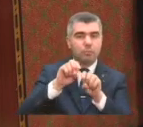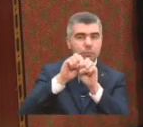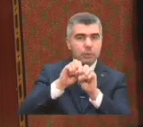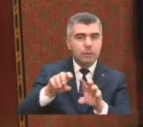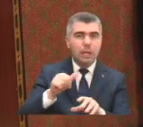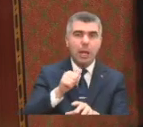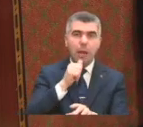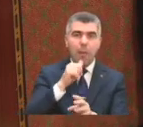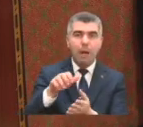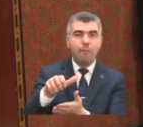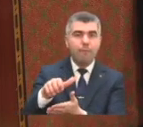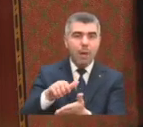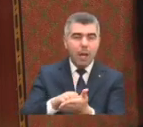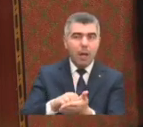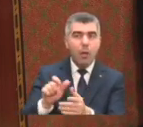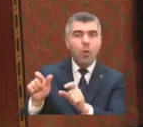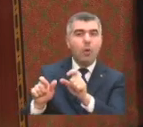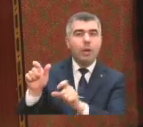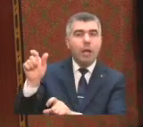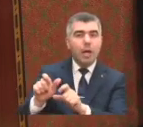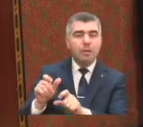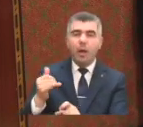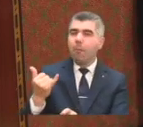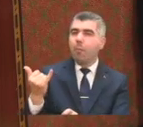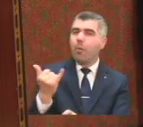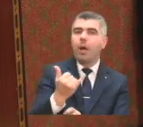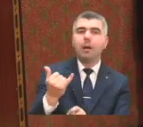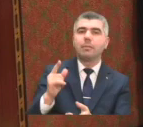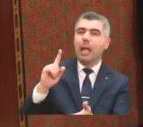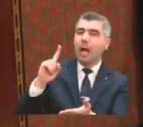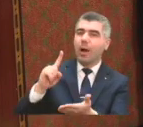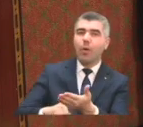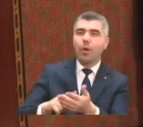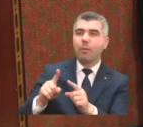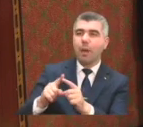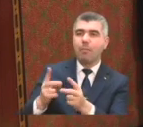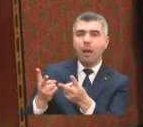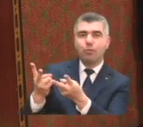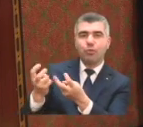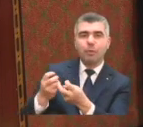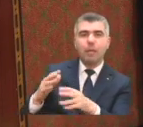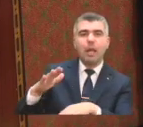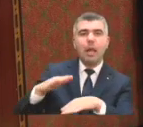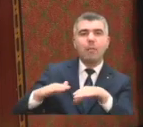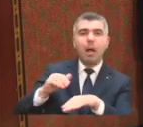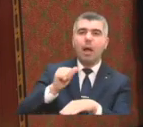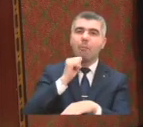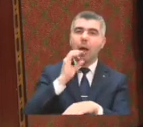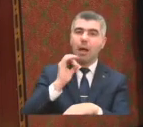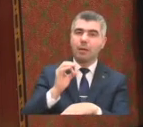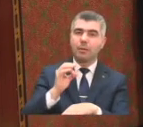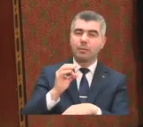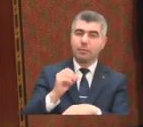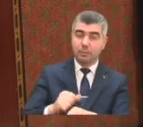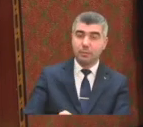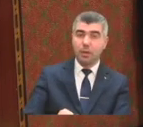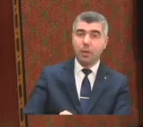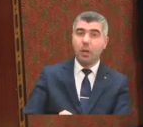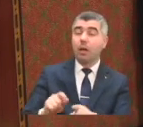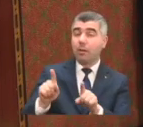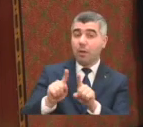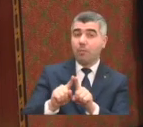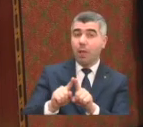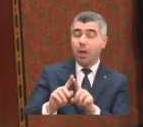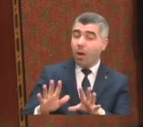بالنسبة للمواطنين، وهو تحلية المياه ومعالجة المياه العادمة. ثانيا أن هذا الاختيار كذلك